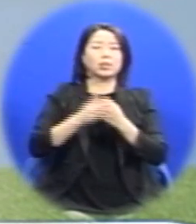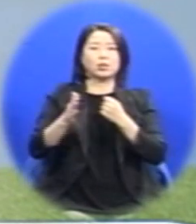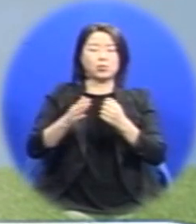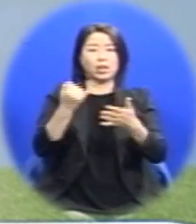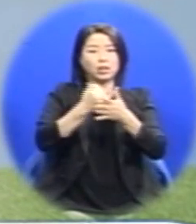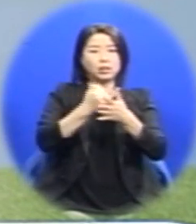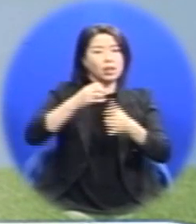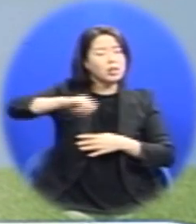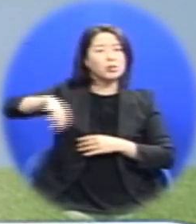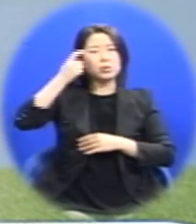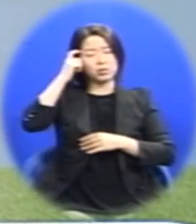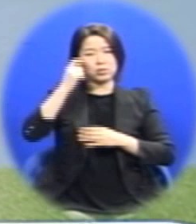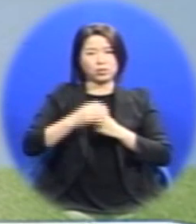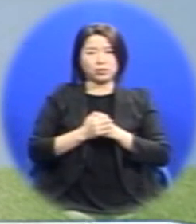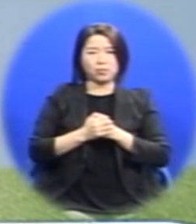큰딸을 잃어버렸어요.